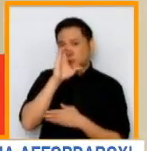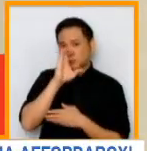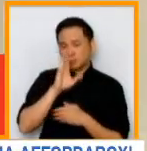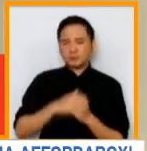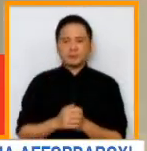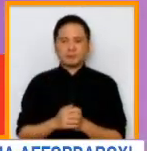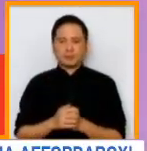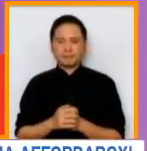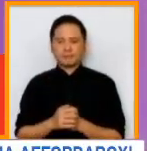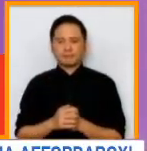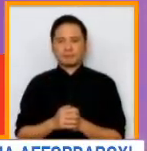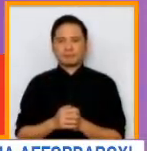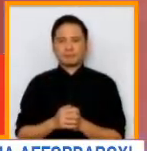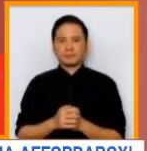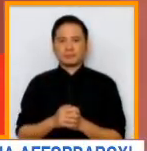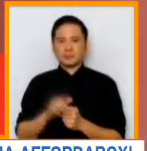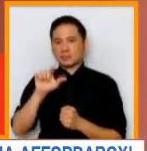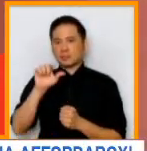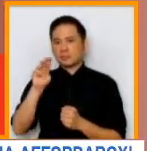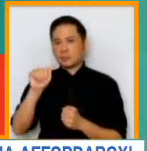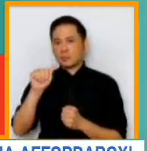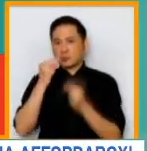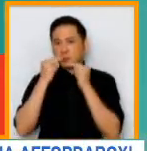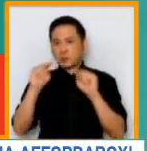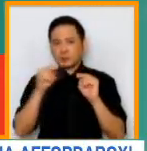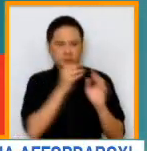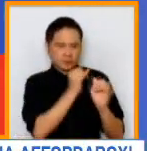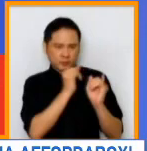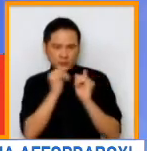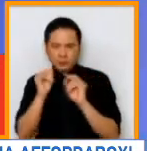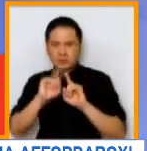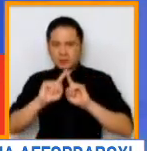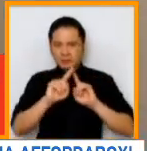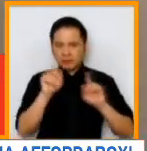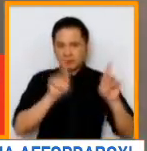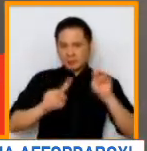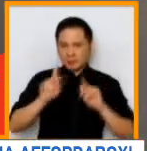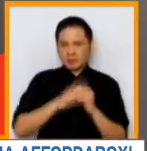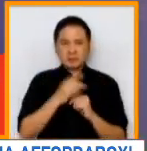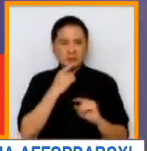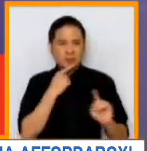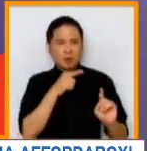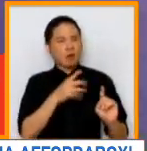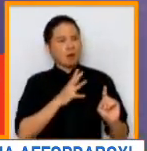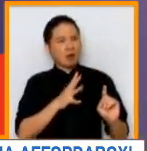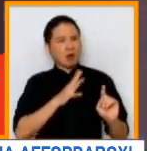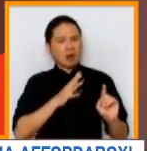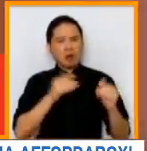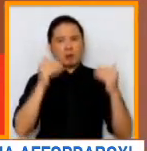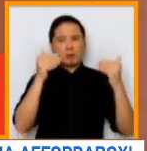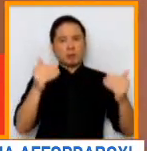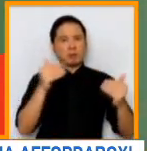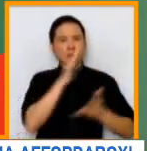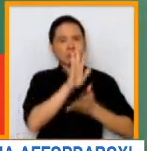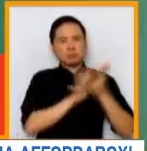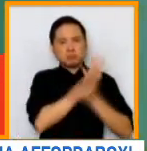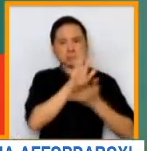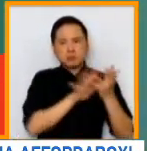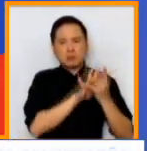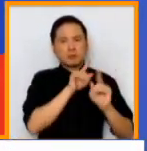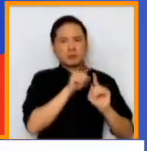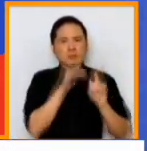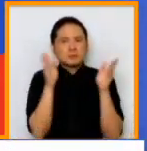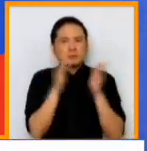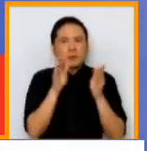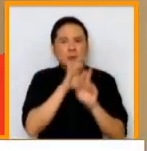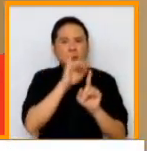ng GMA News, mga hindi taga-bayan ng San Francisco ang mga nagkakasiyahan. Maliit lang daw ang kanilang lugar kaya magkakakilala ang